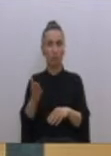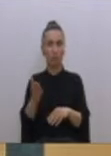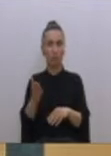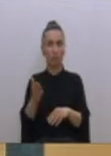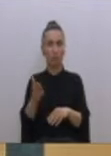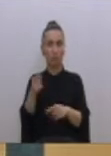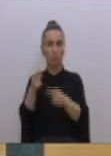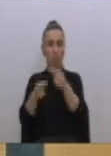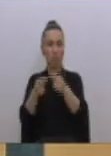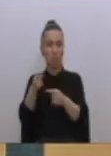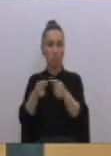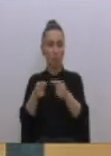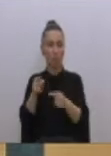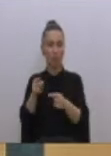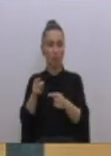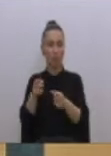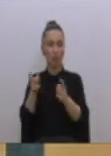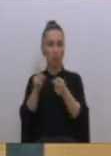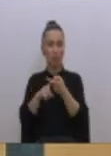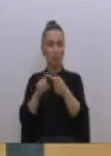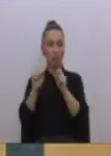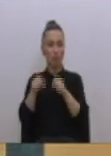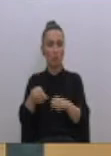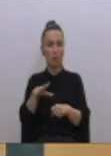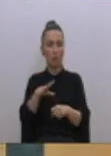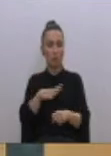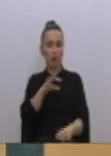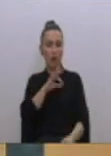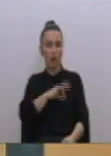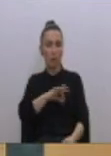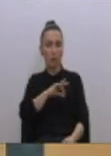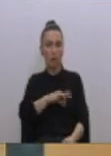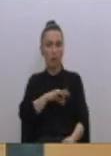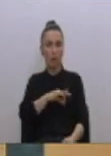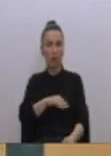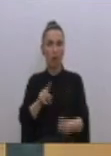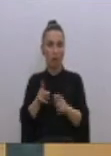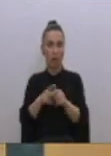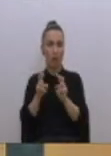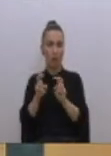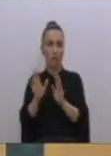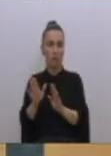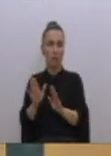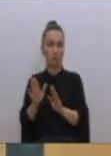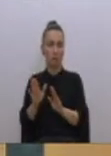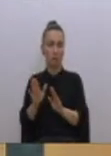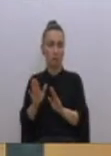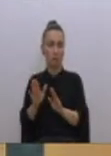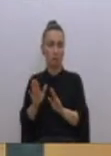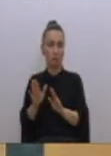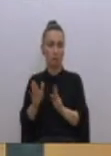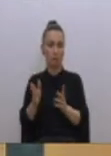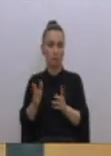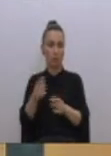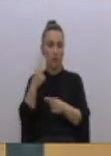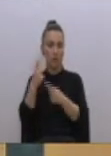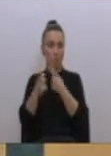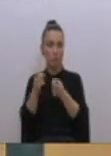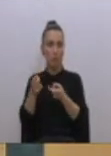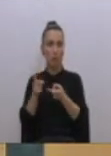მოდავე მხარეს მიერ შეიძლება იქნას გამოყენებული ესეთი ტიპის